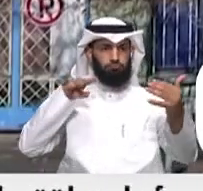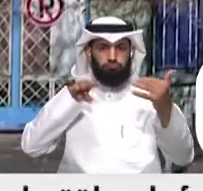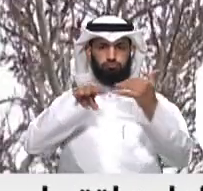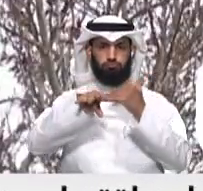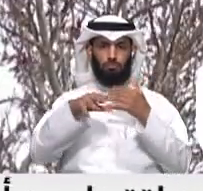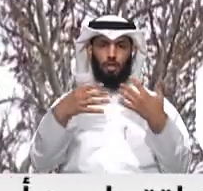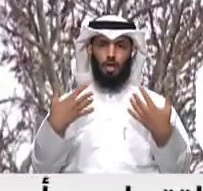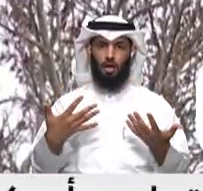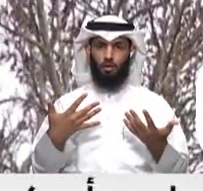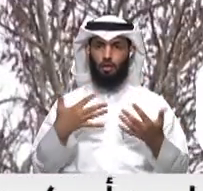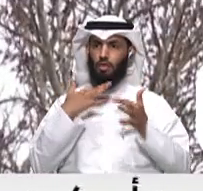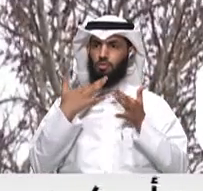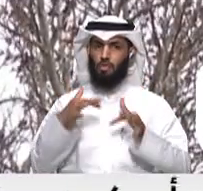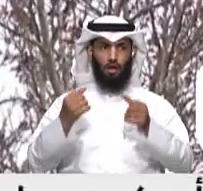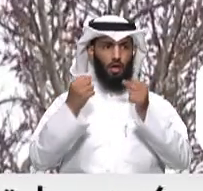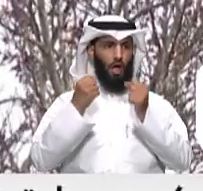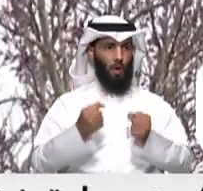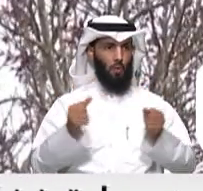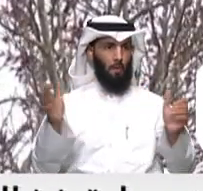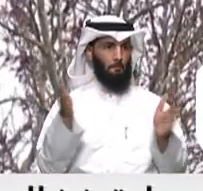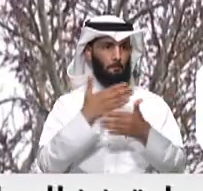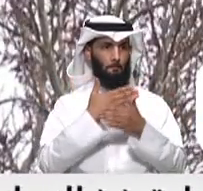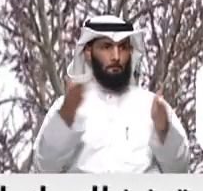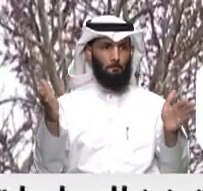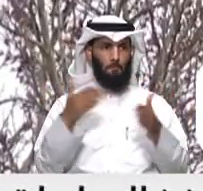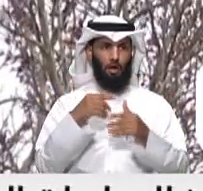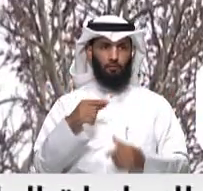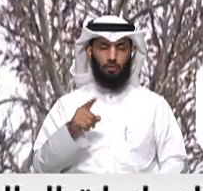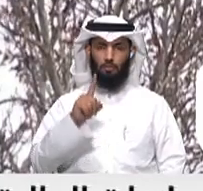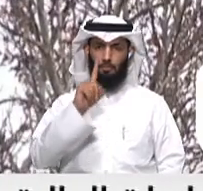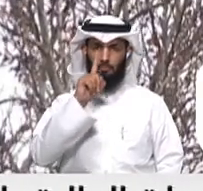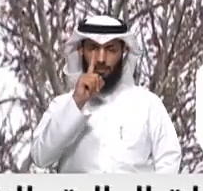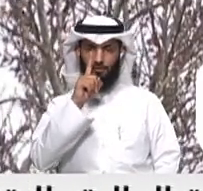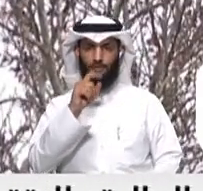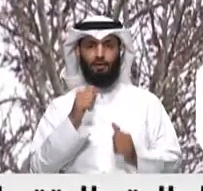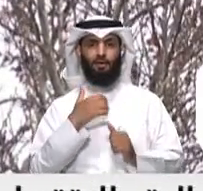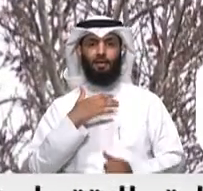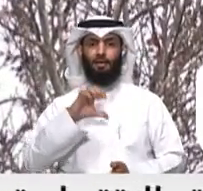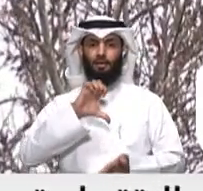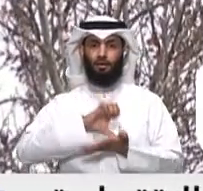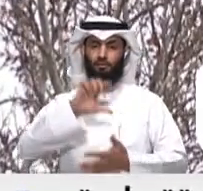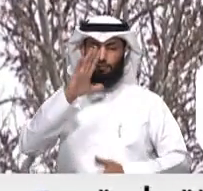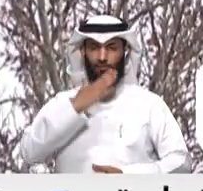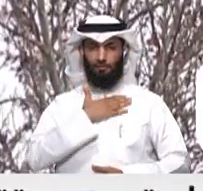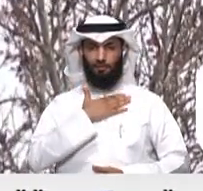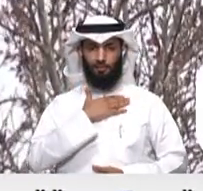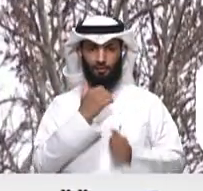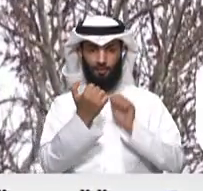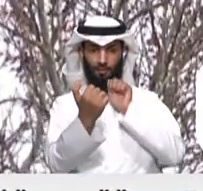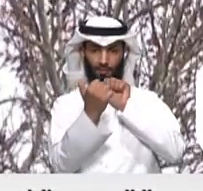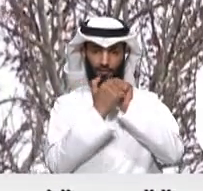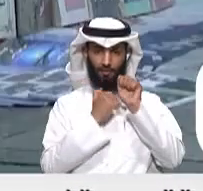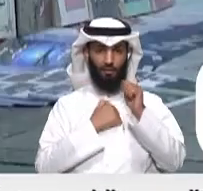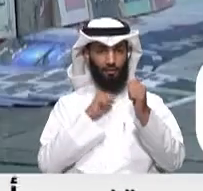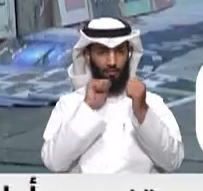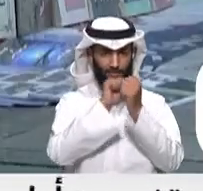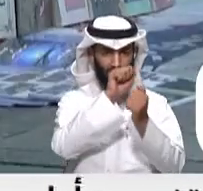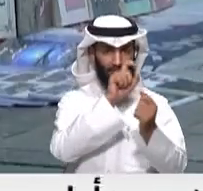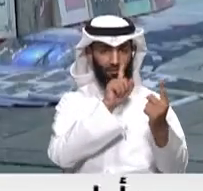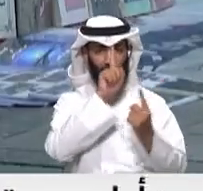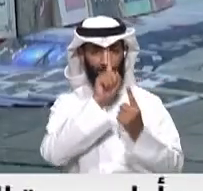أثر للهجوم. وبعد الهجوم عليها احتفظت إيران بحقها في الرد على أي اعتداء، مبينة أنها مستعدة لهذا